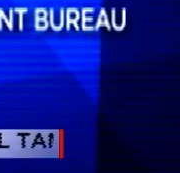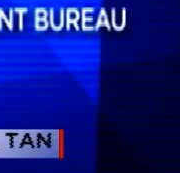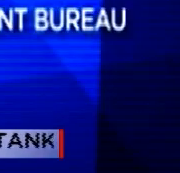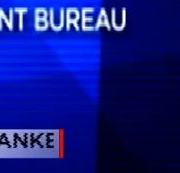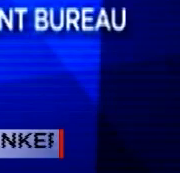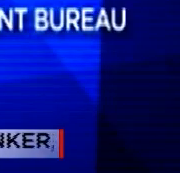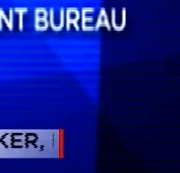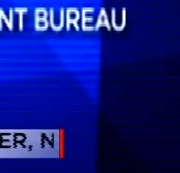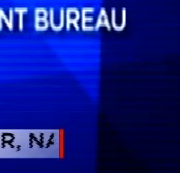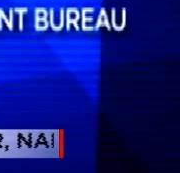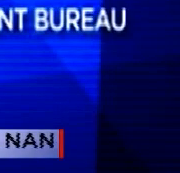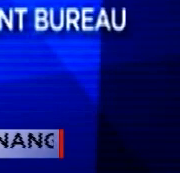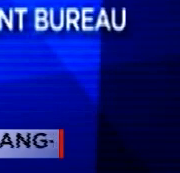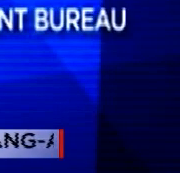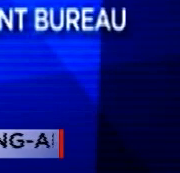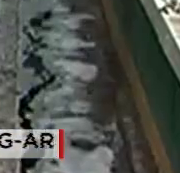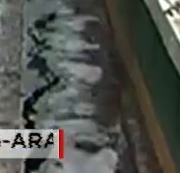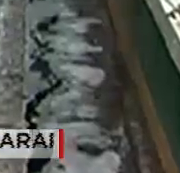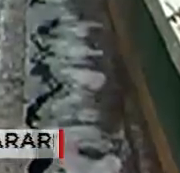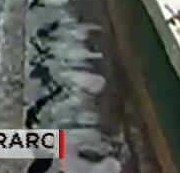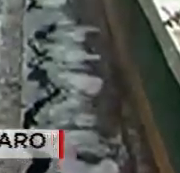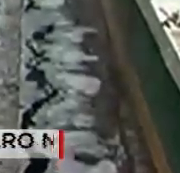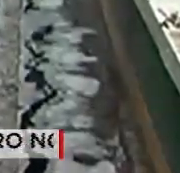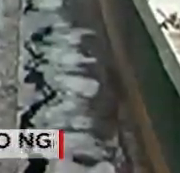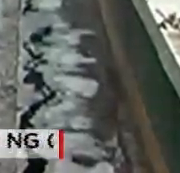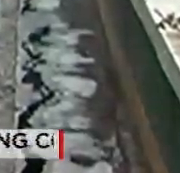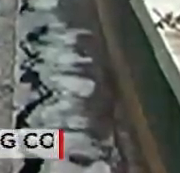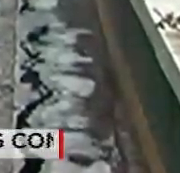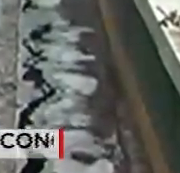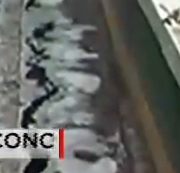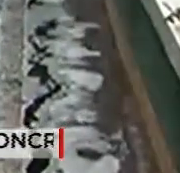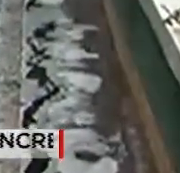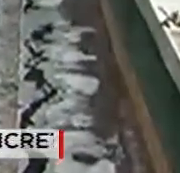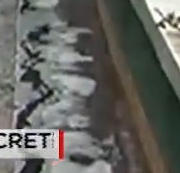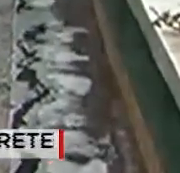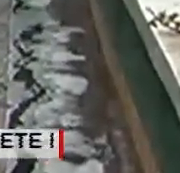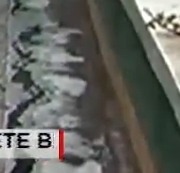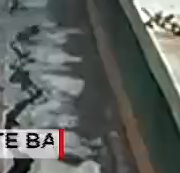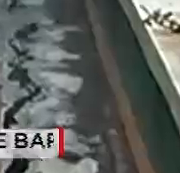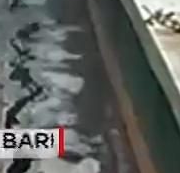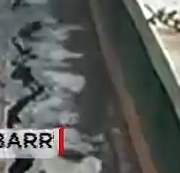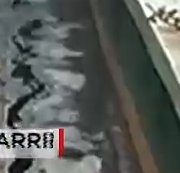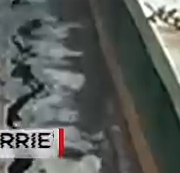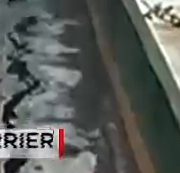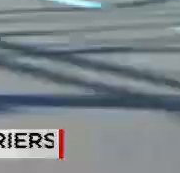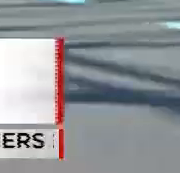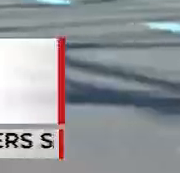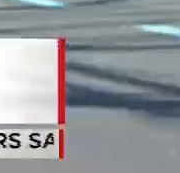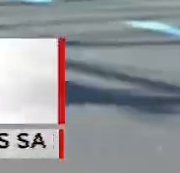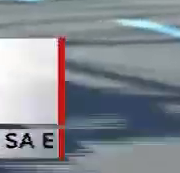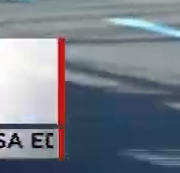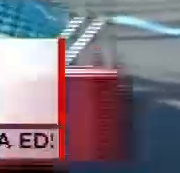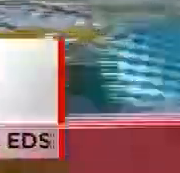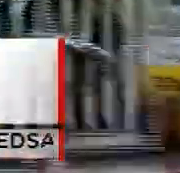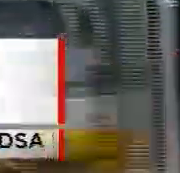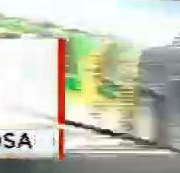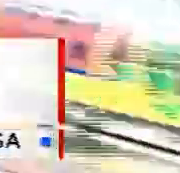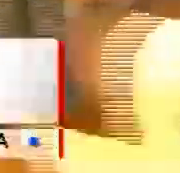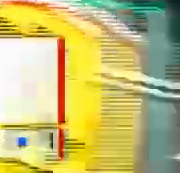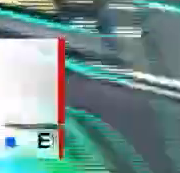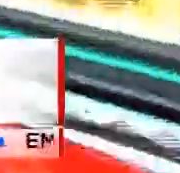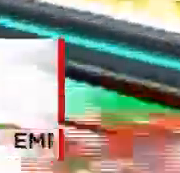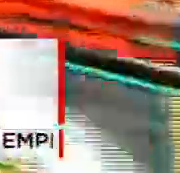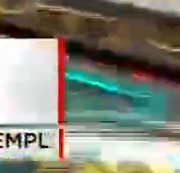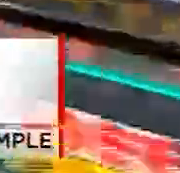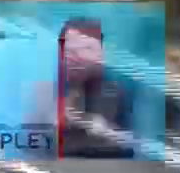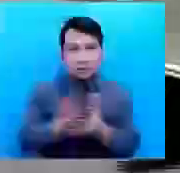quarter, end of second quarter, May to June. Malaking dagok yan pati na sa mga jeepney driver. Kaya panawagan nila,